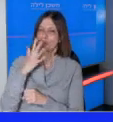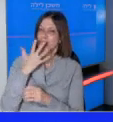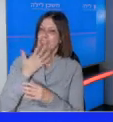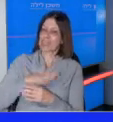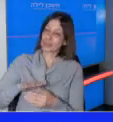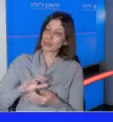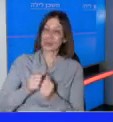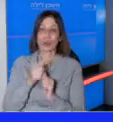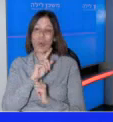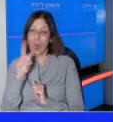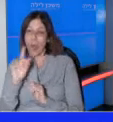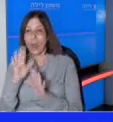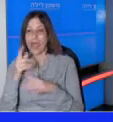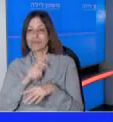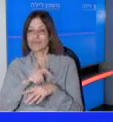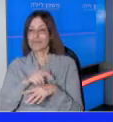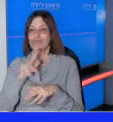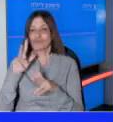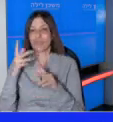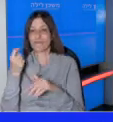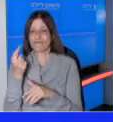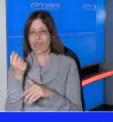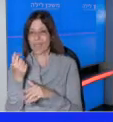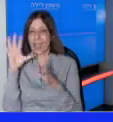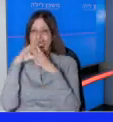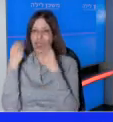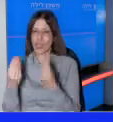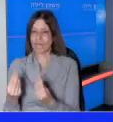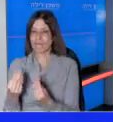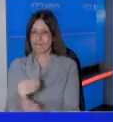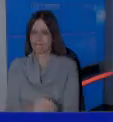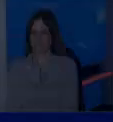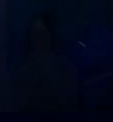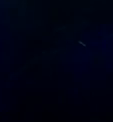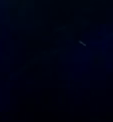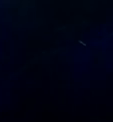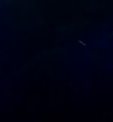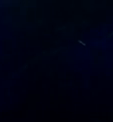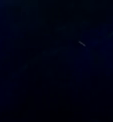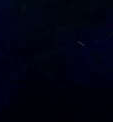או לא תרצו, כנראה שבשעה עגולה 8:15. לילה טוב.